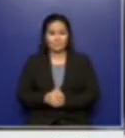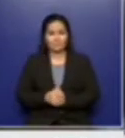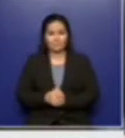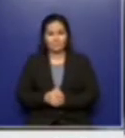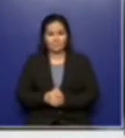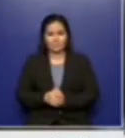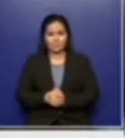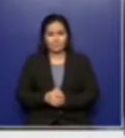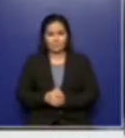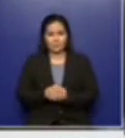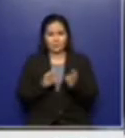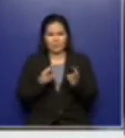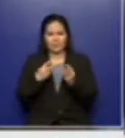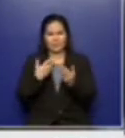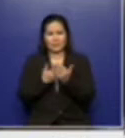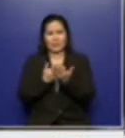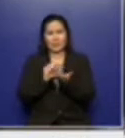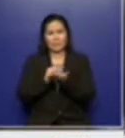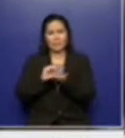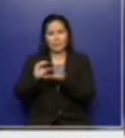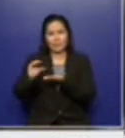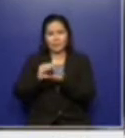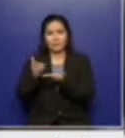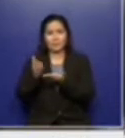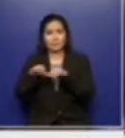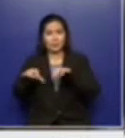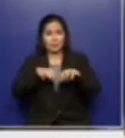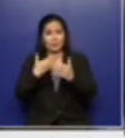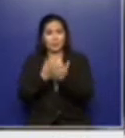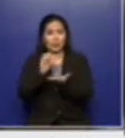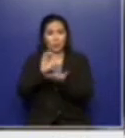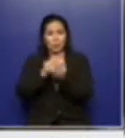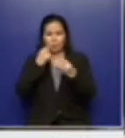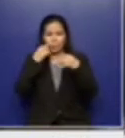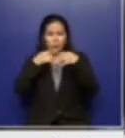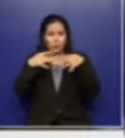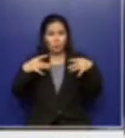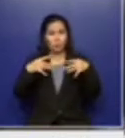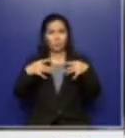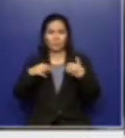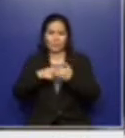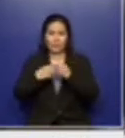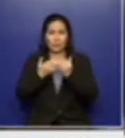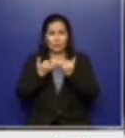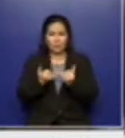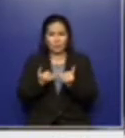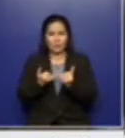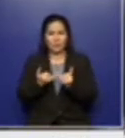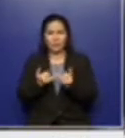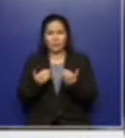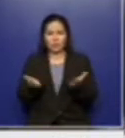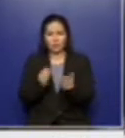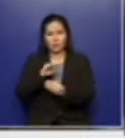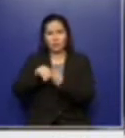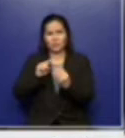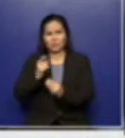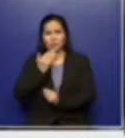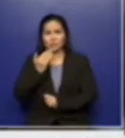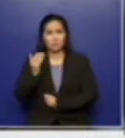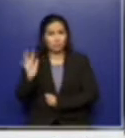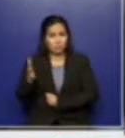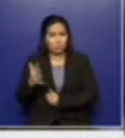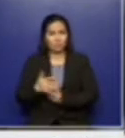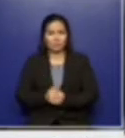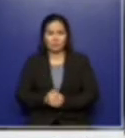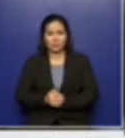การจัดงบประมาณที่ไม่เหมาะสมกับสถานการณ์ปัจจุบันขาดประสิทธิภาพไม่กระตุ้นเศรษฐกิจที่ยั่งยืนท่านประธานครับ